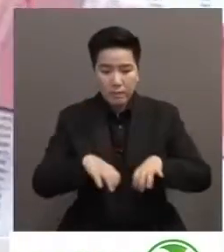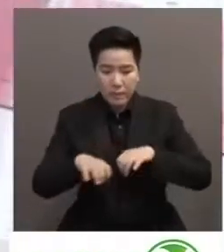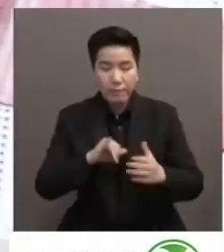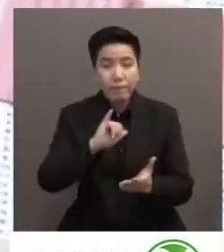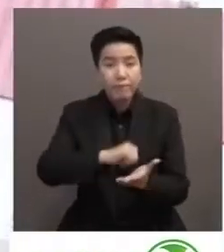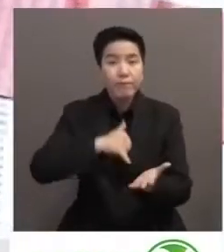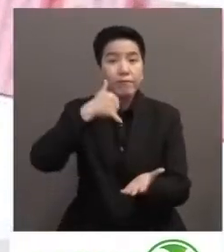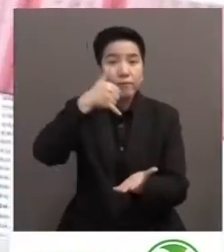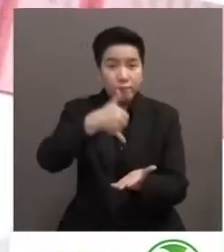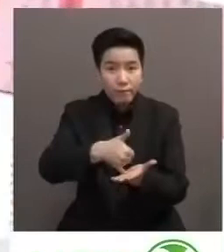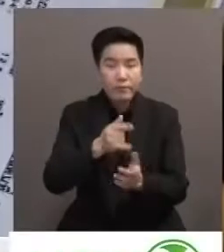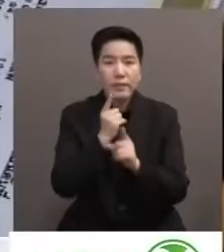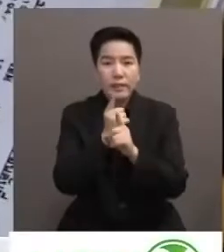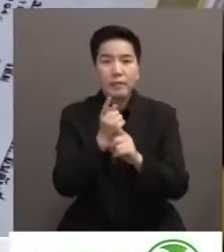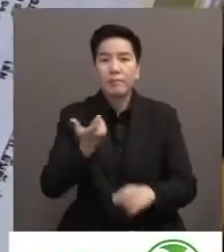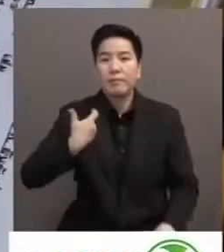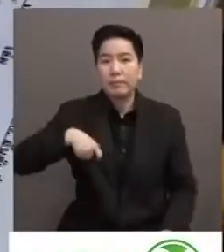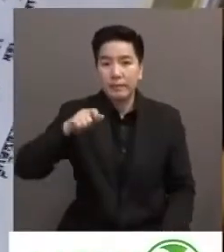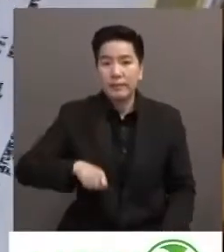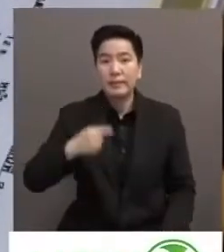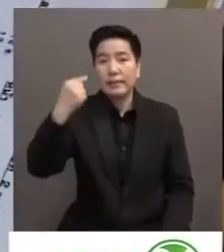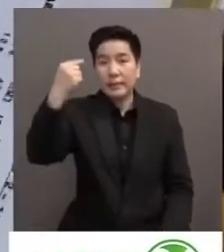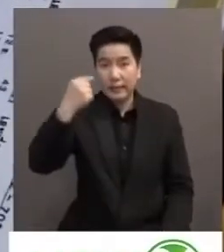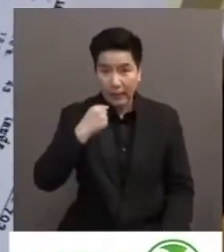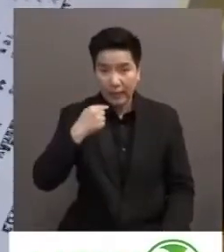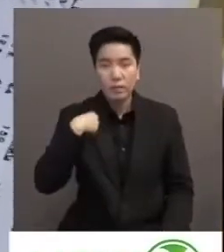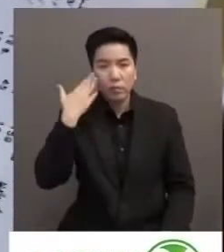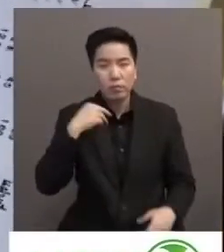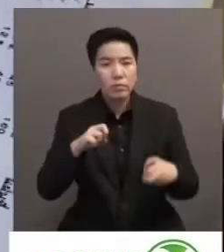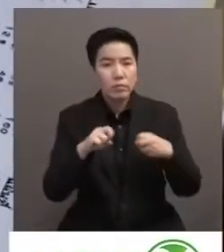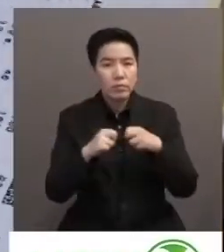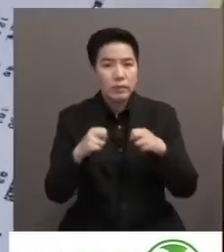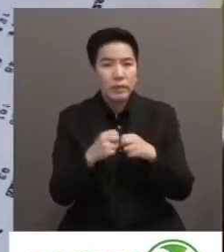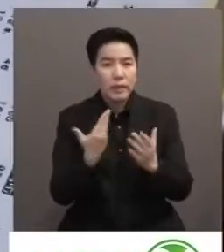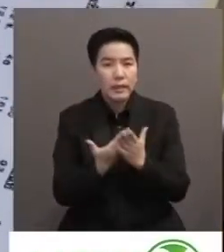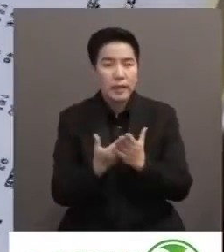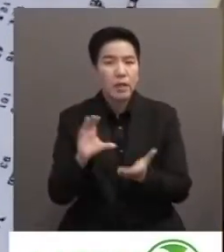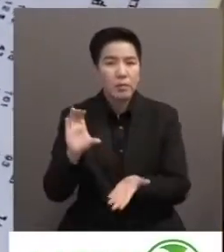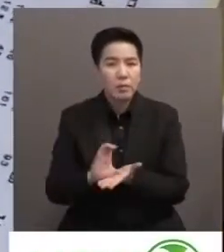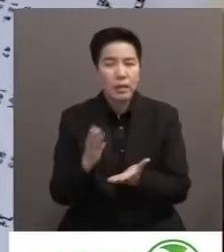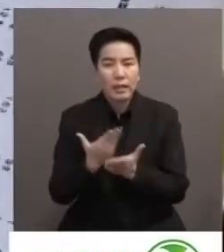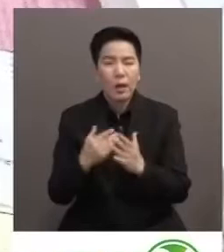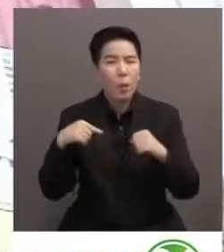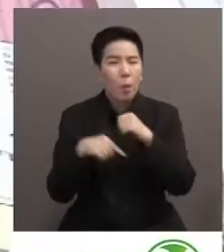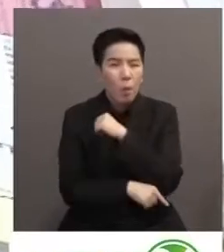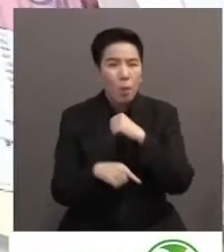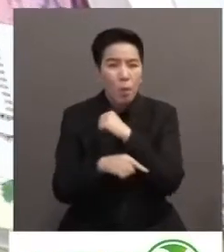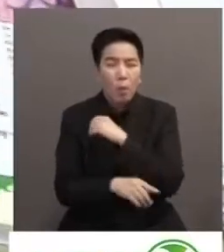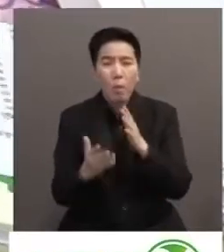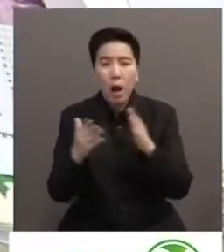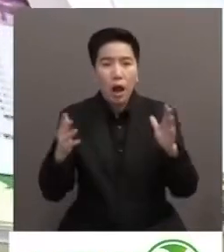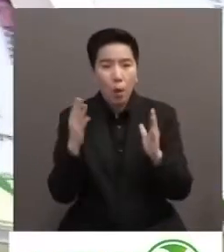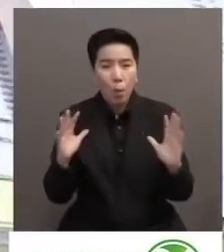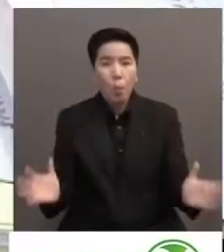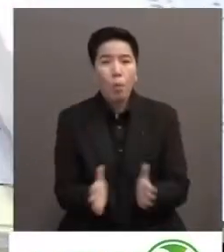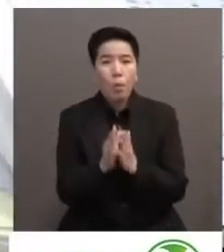จการตามคำสั่งของศาลล้มละลายกลางหลังจากเกิดเหตุการณ์นะครับเงินของสหกรณ์ถูกยักยอกเงินคิดเป็นมูลค่าประมา